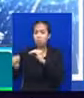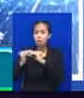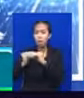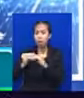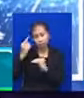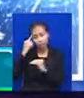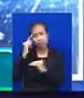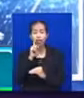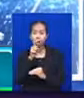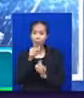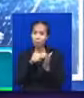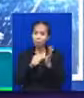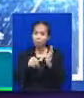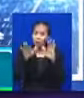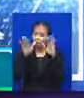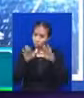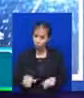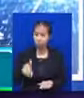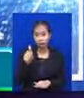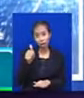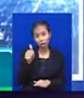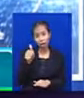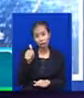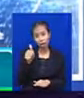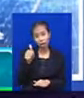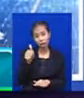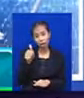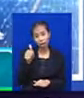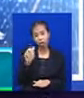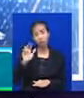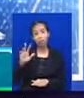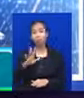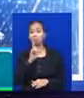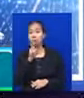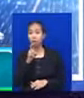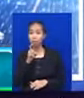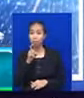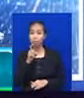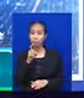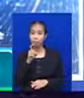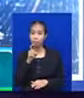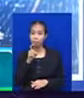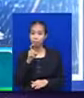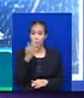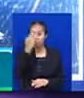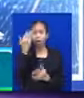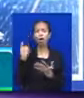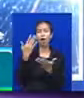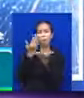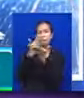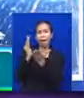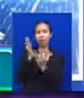ได้ลดหย่อนภาษีไม่เกิน 15,000 บาทหรือว่าสามารถหักลดหย่อนได้ถึง 30,000 บาทครับเพราะว่าเป็นการเที่ยวคนละช่วง